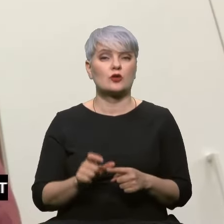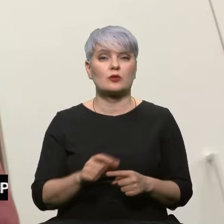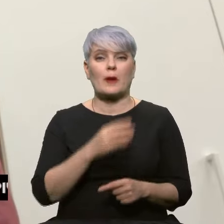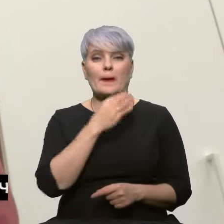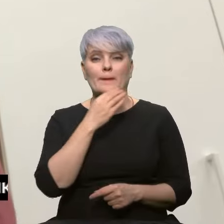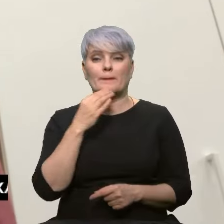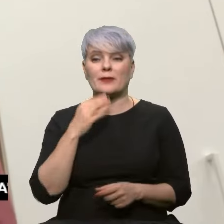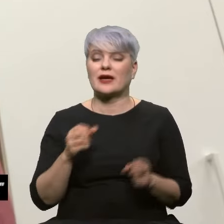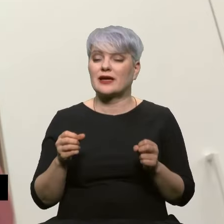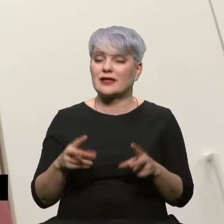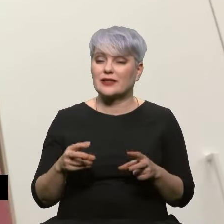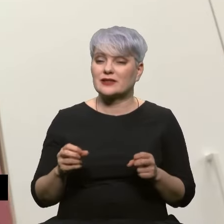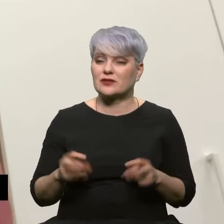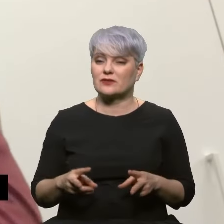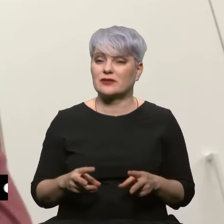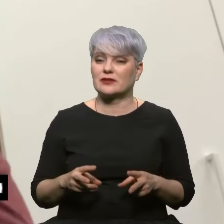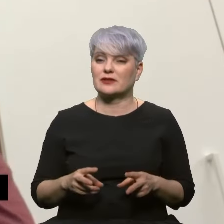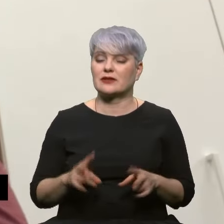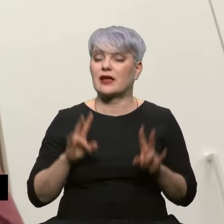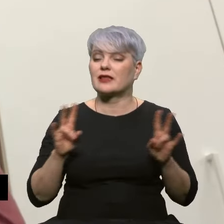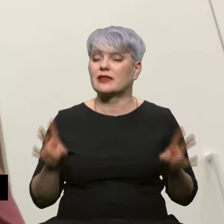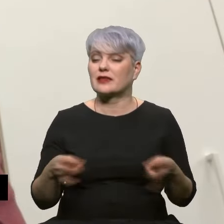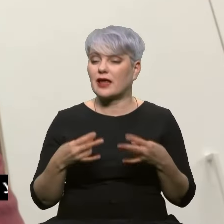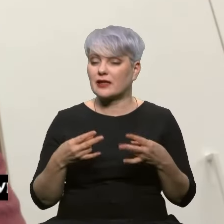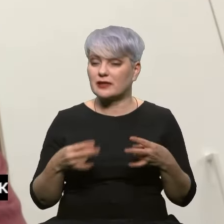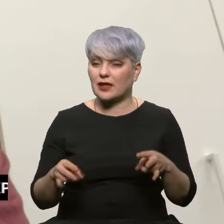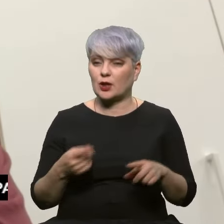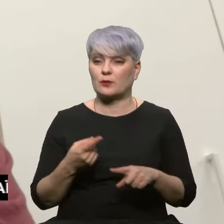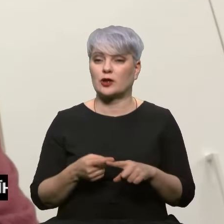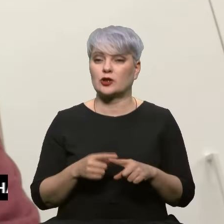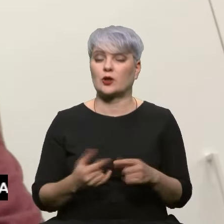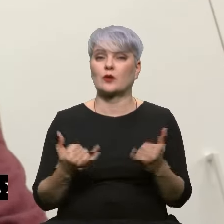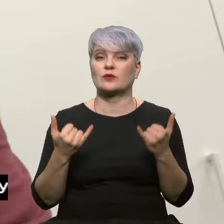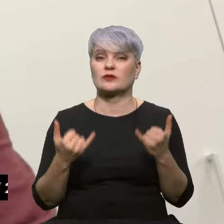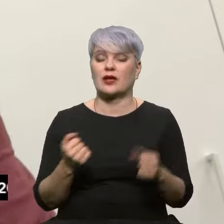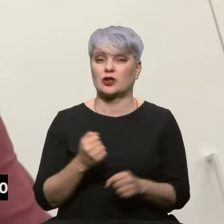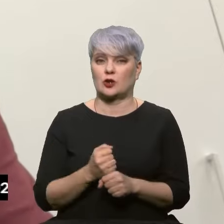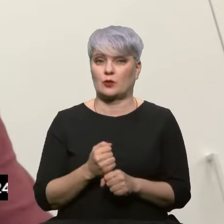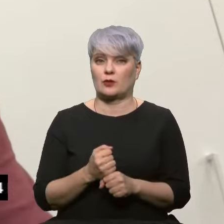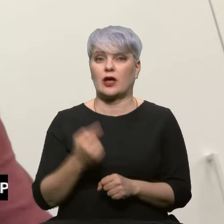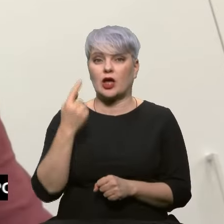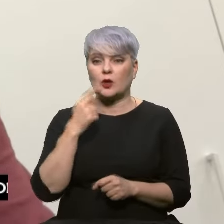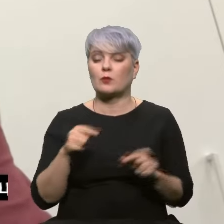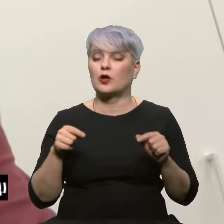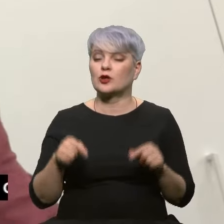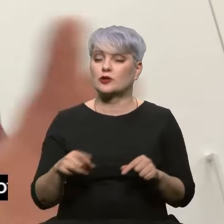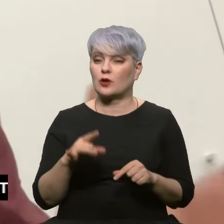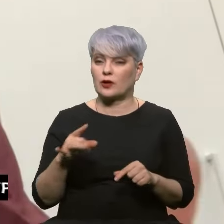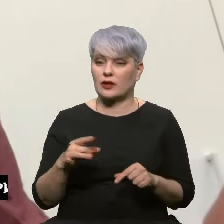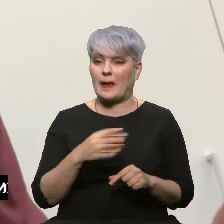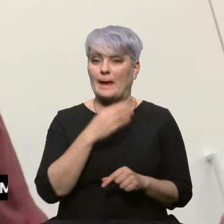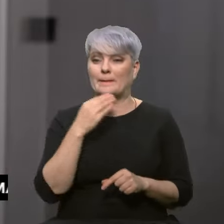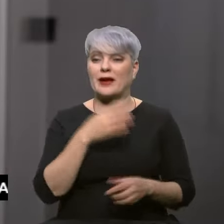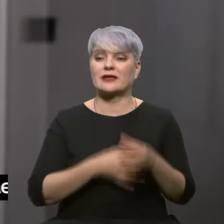там ризиків. Не треба цього зараз робити. І думаю, що і цього разу зараз